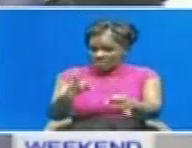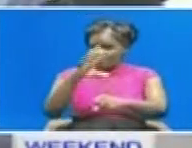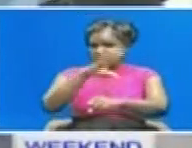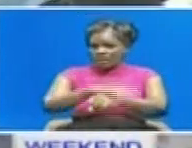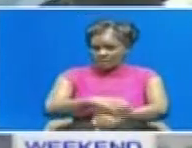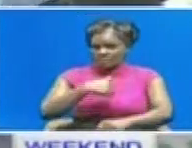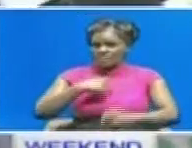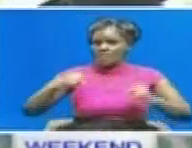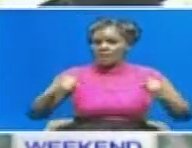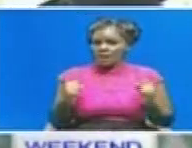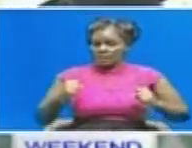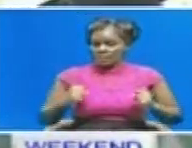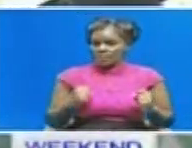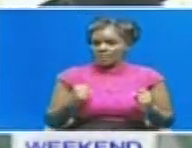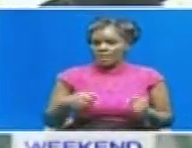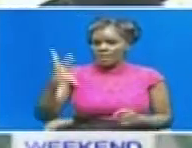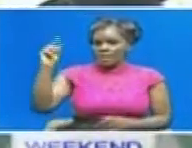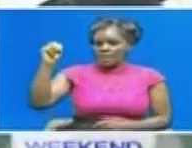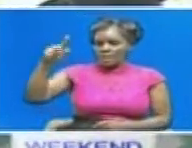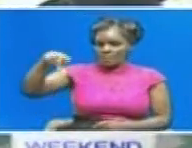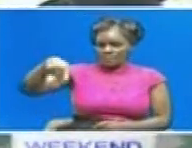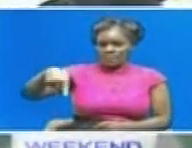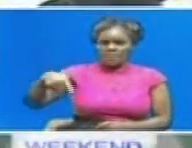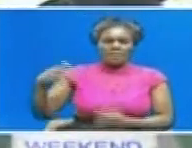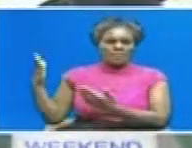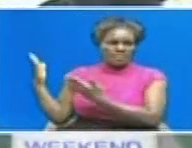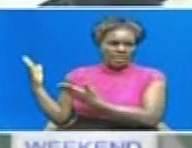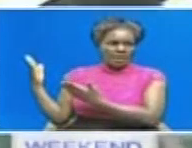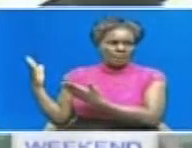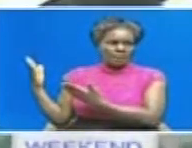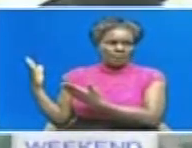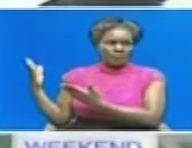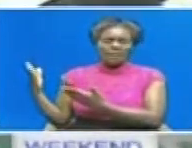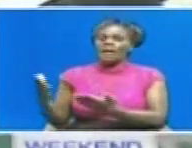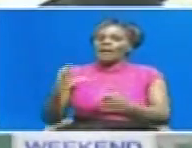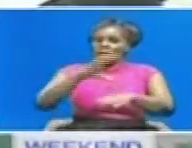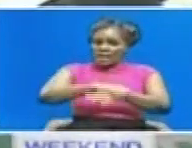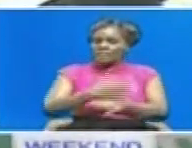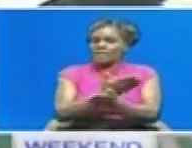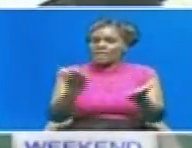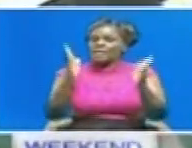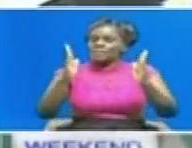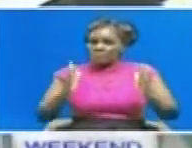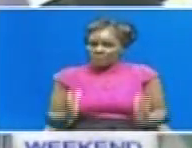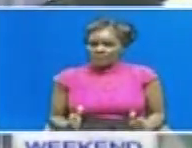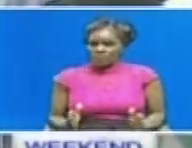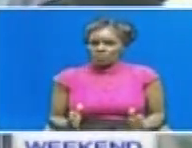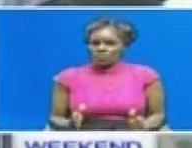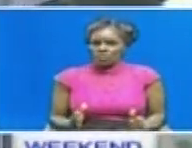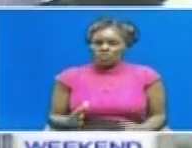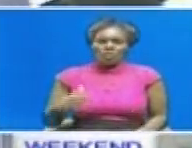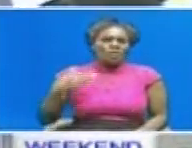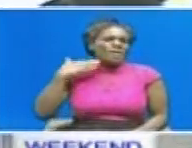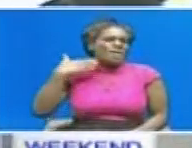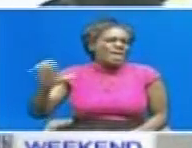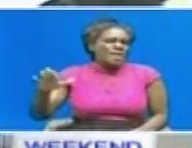na nimefurahi Mheshimiwa Zoro yuko hapa, mtu yoyote ambaye ataeneza